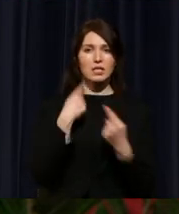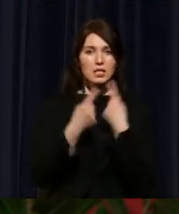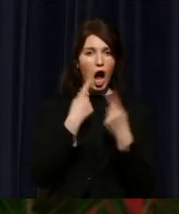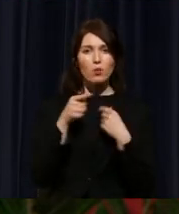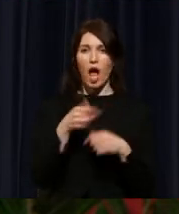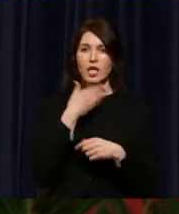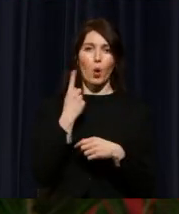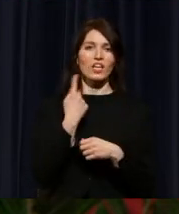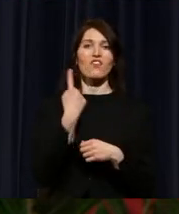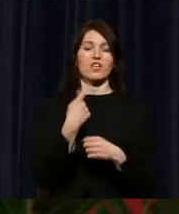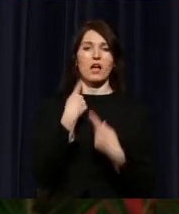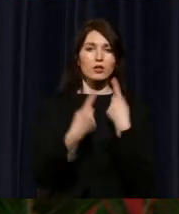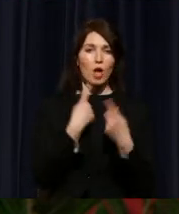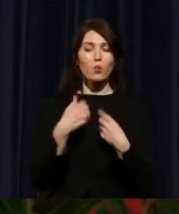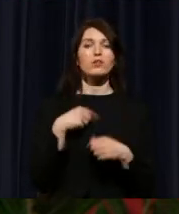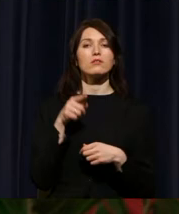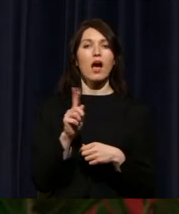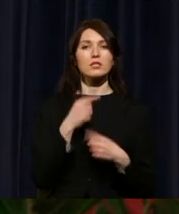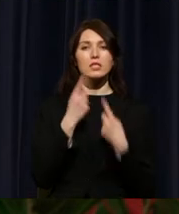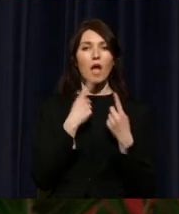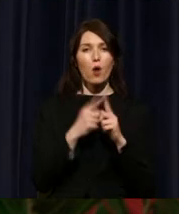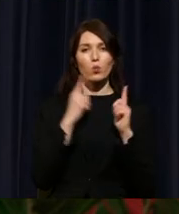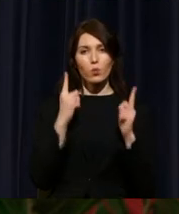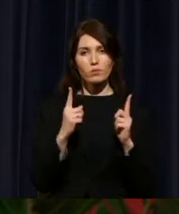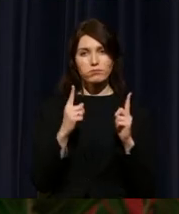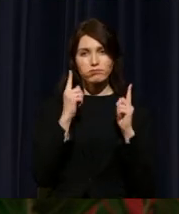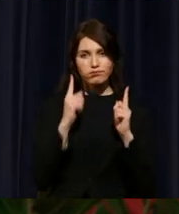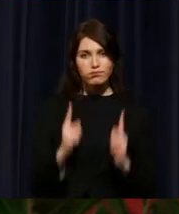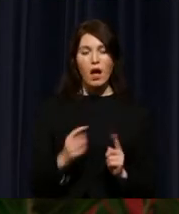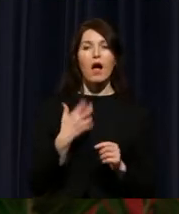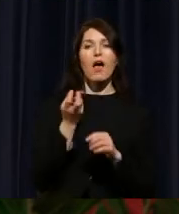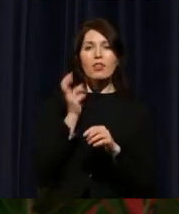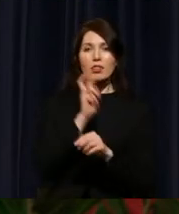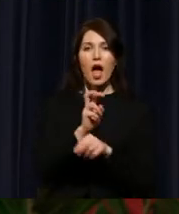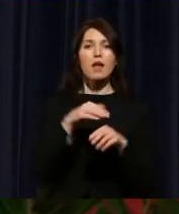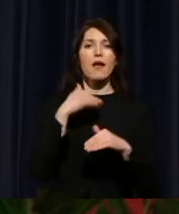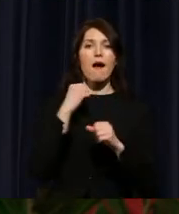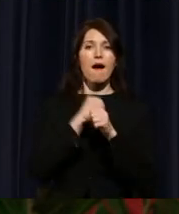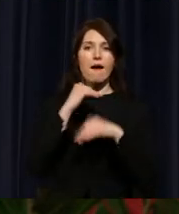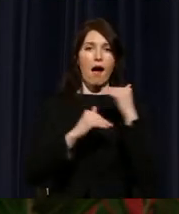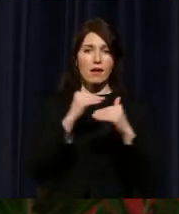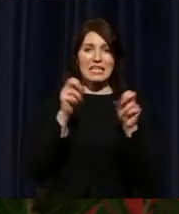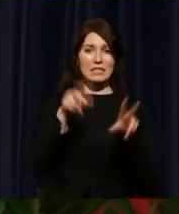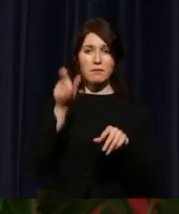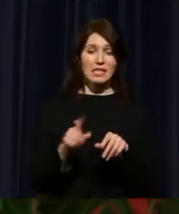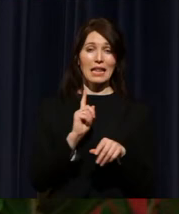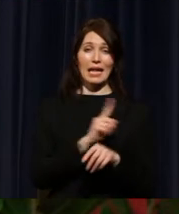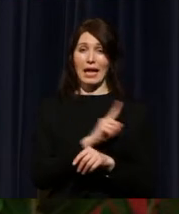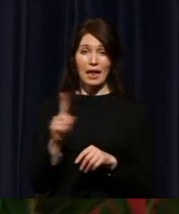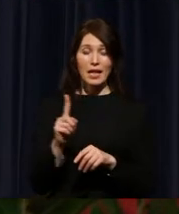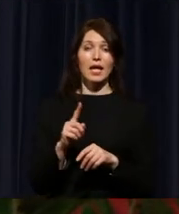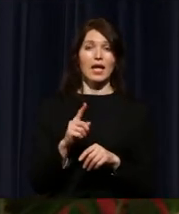nav tikai viena saruna, tas būs saruna cikls, un principā nāc pie karjeras speciālisti tik ilgi, kamēr tu neesi ticis